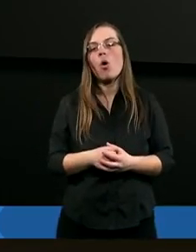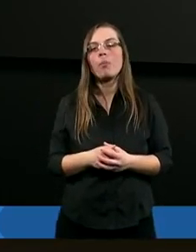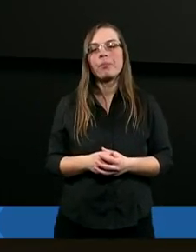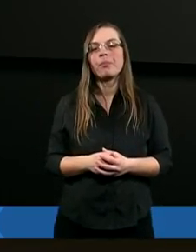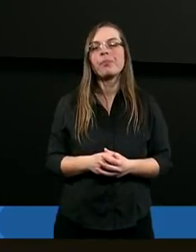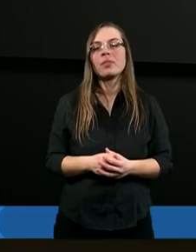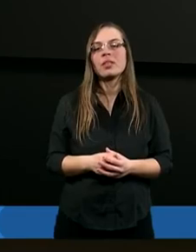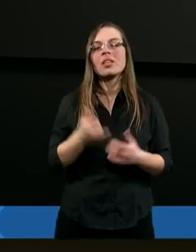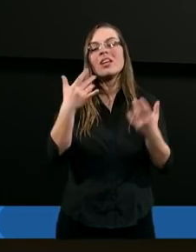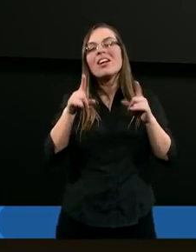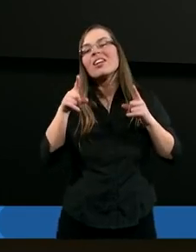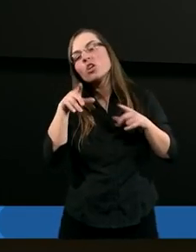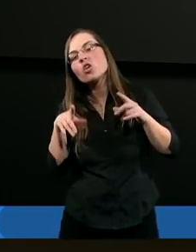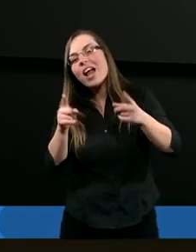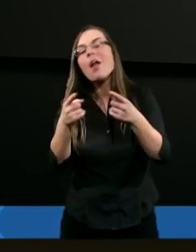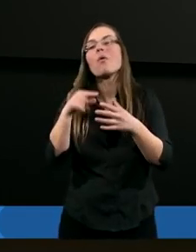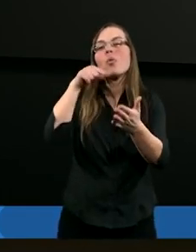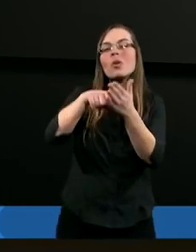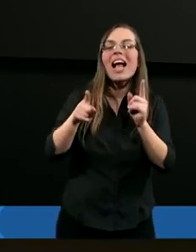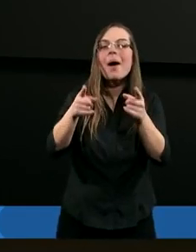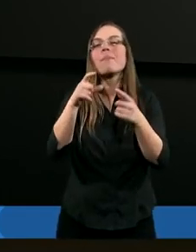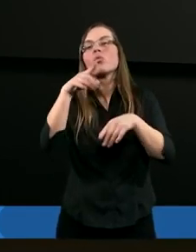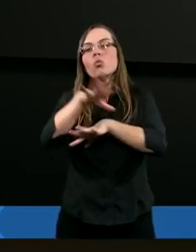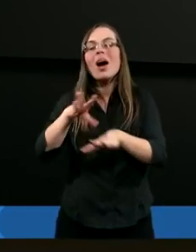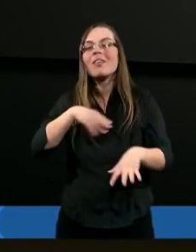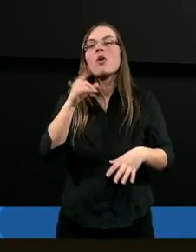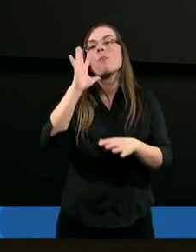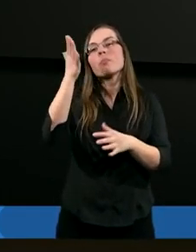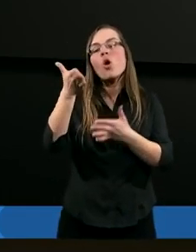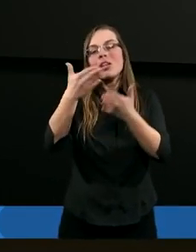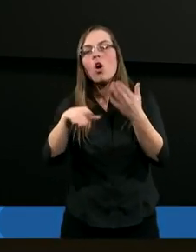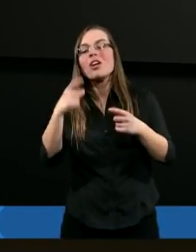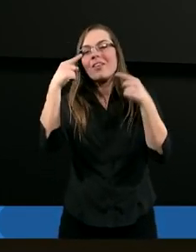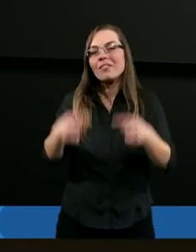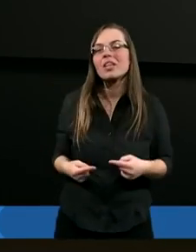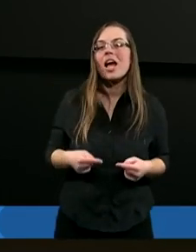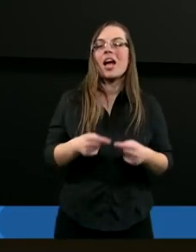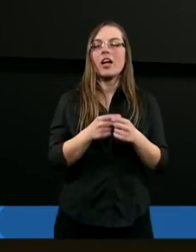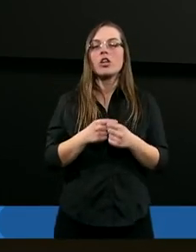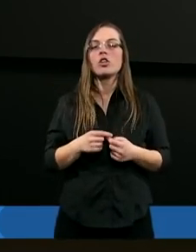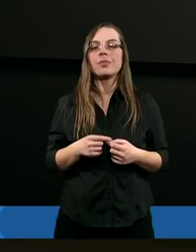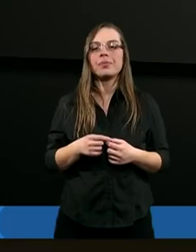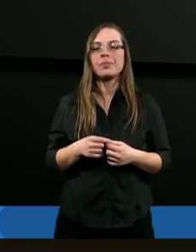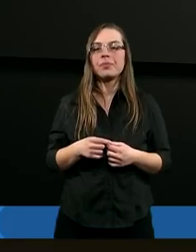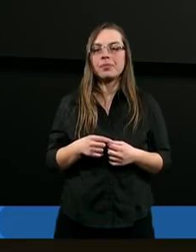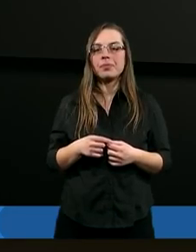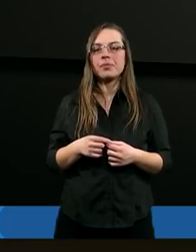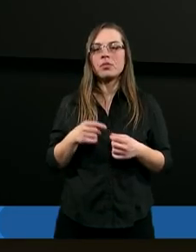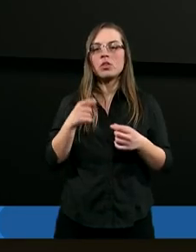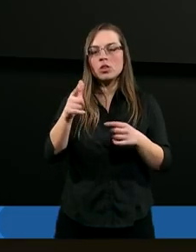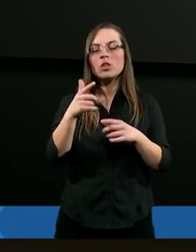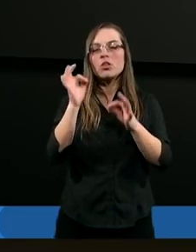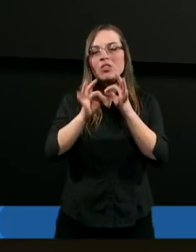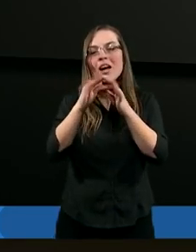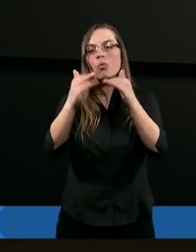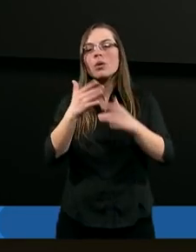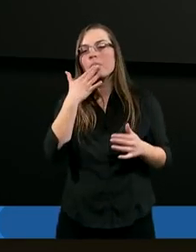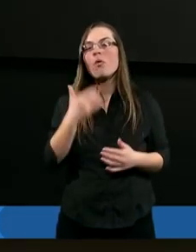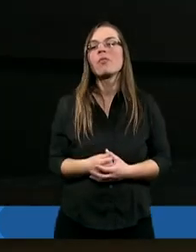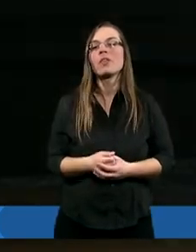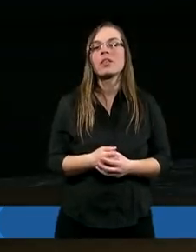pod wpływem Ducha Świętego. Piąty rozdział, wiersz dwudziesty drugi